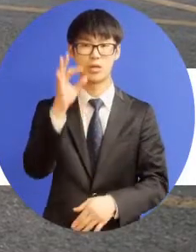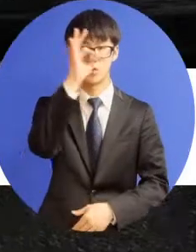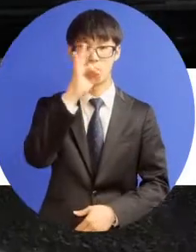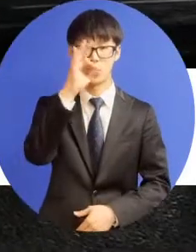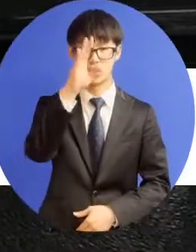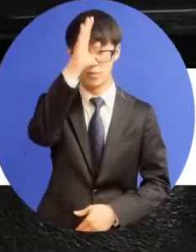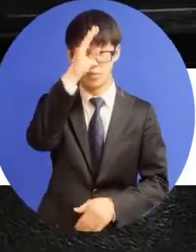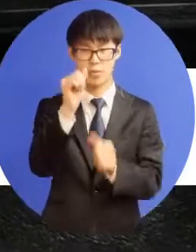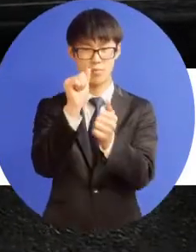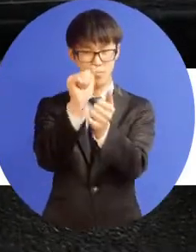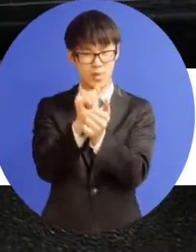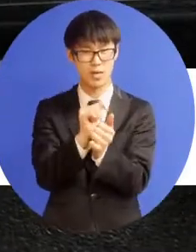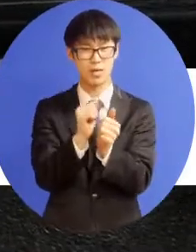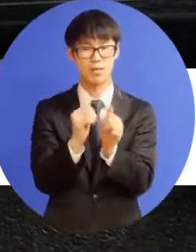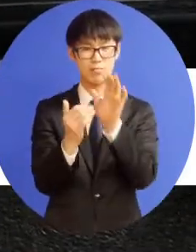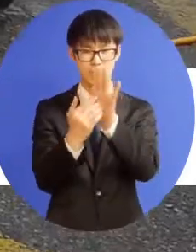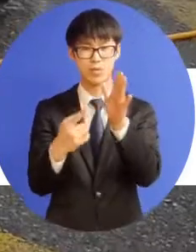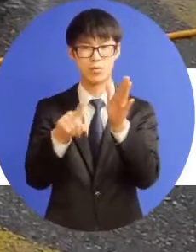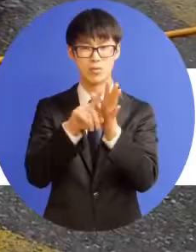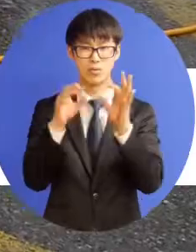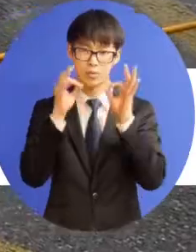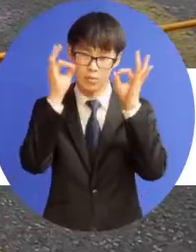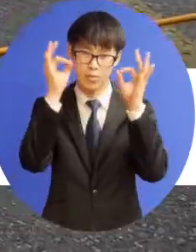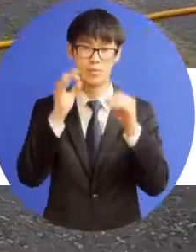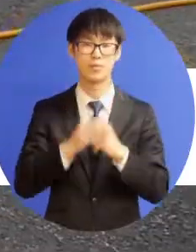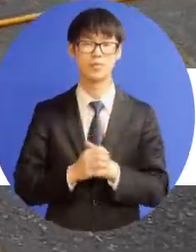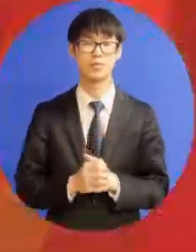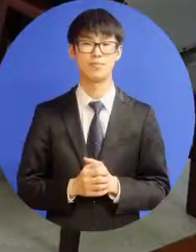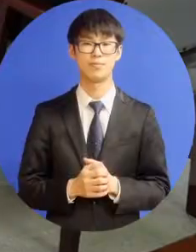서울시가 구제역 확산 방지에 총력을 기울이고 있습니다.